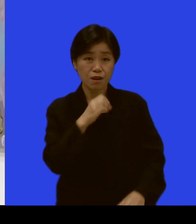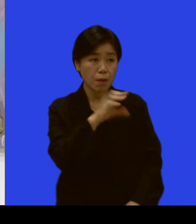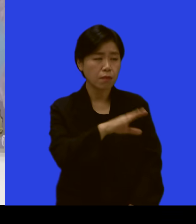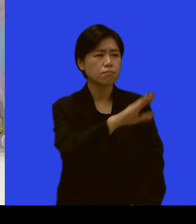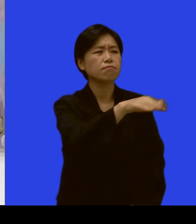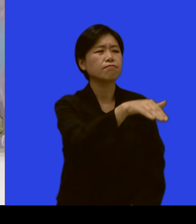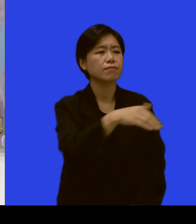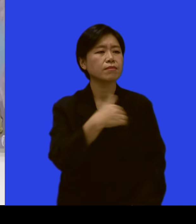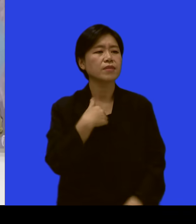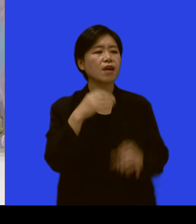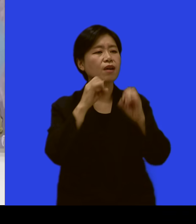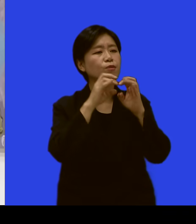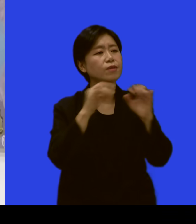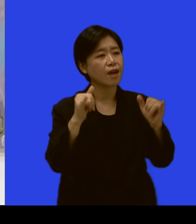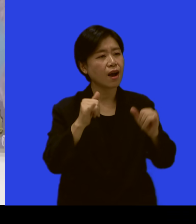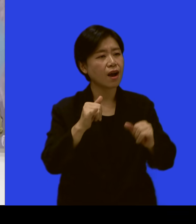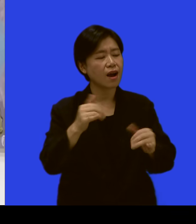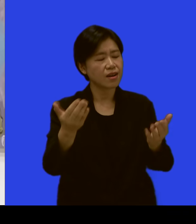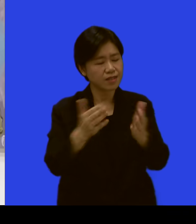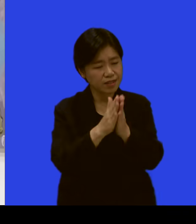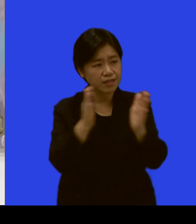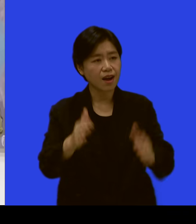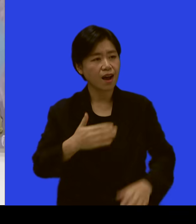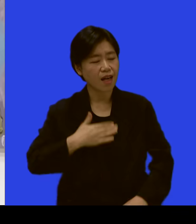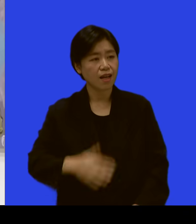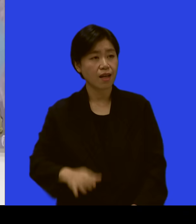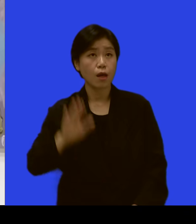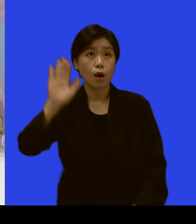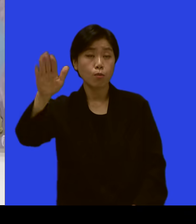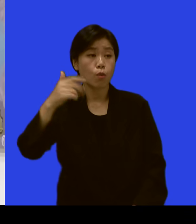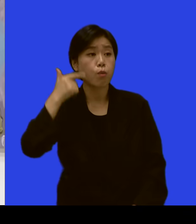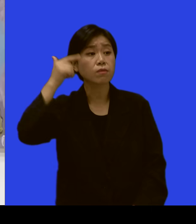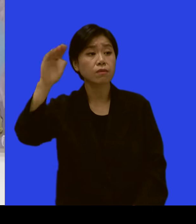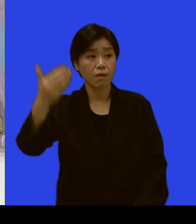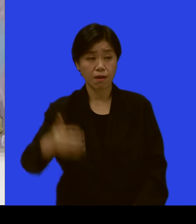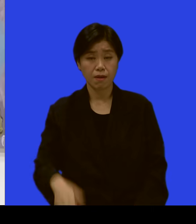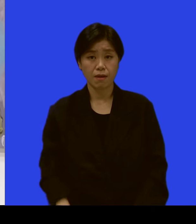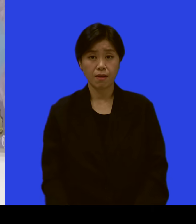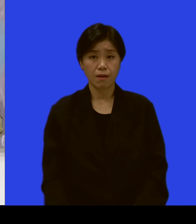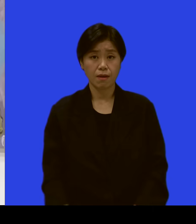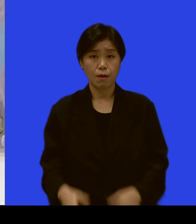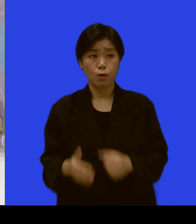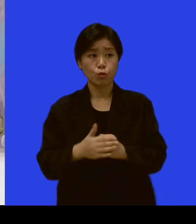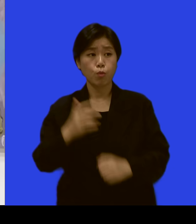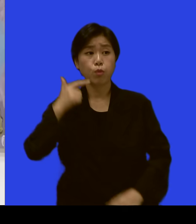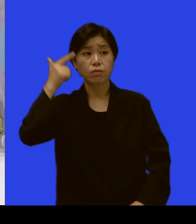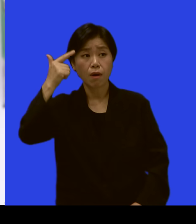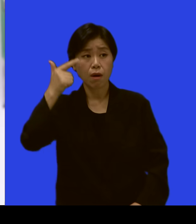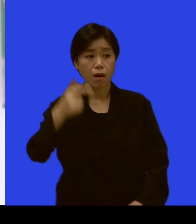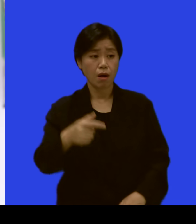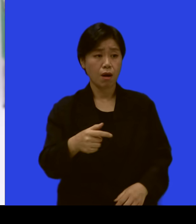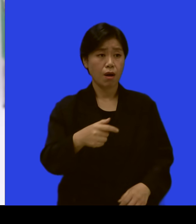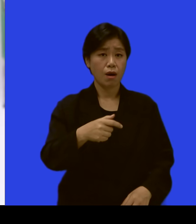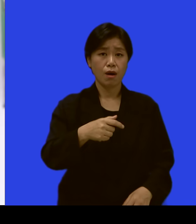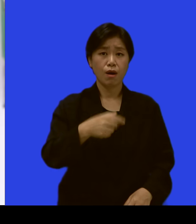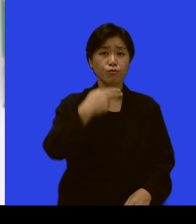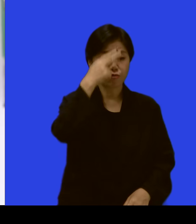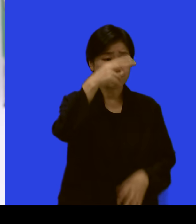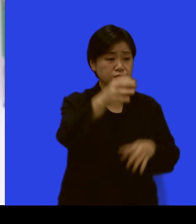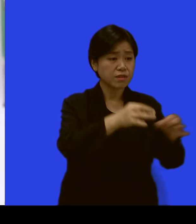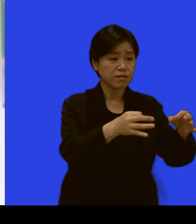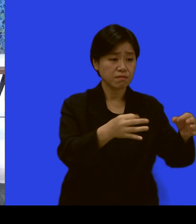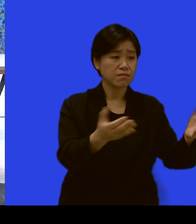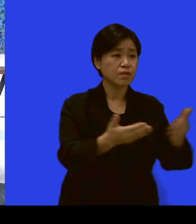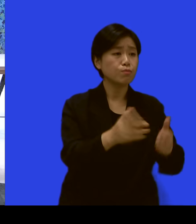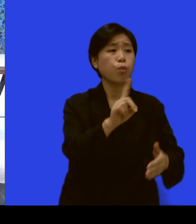나 전도사인 거 아십니까? 예. 나 조만간 목사 되면 이거 목사를 이쪽으로 스카우트하는 거 좀 애매합니다. 이게 이렇게 하는